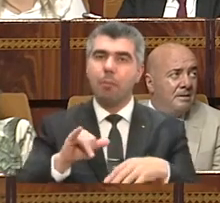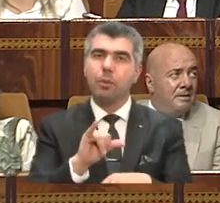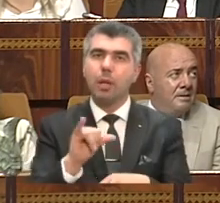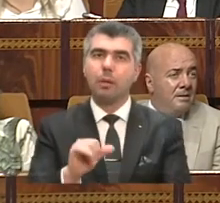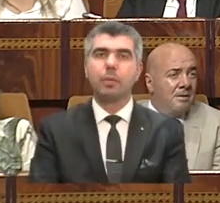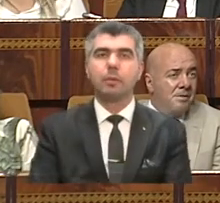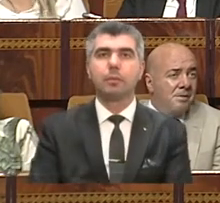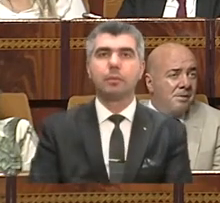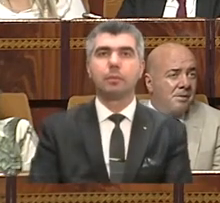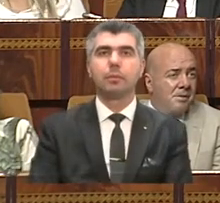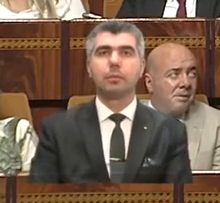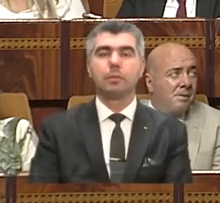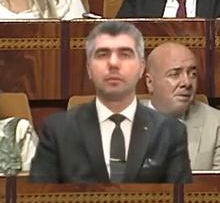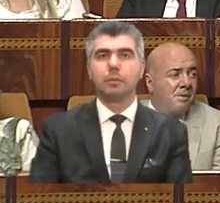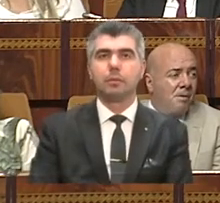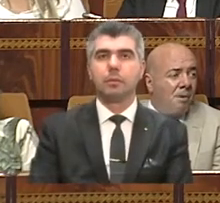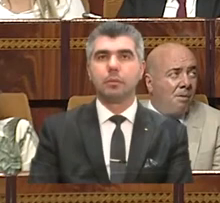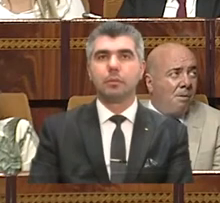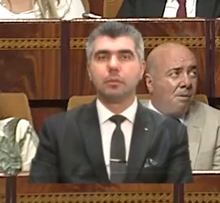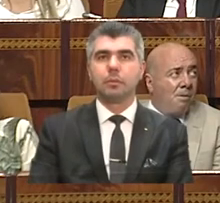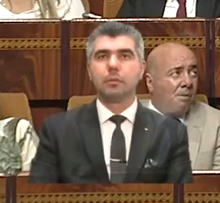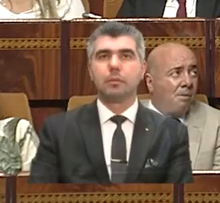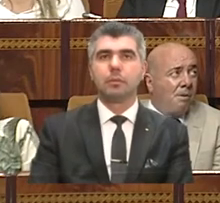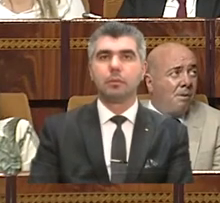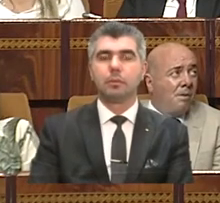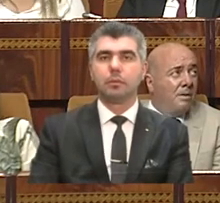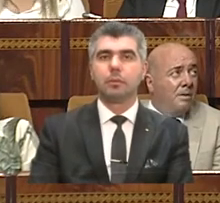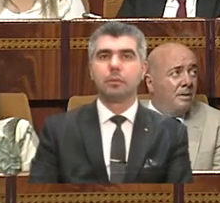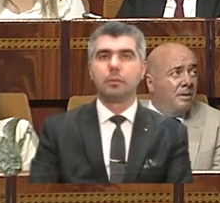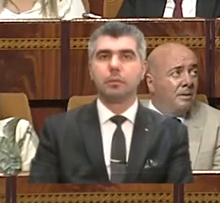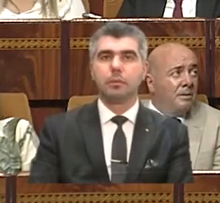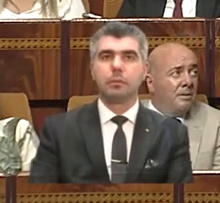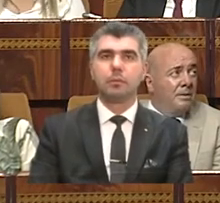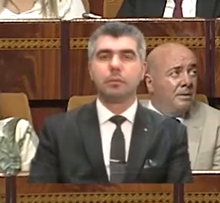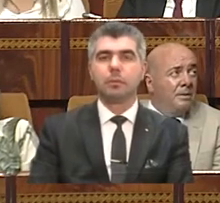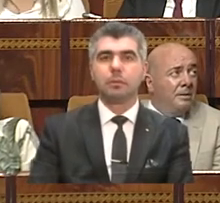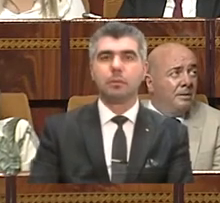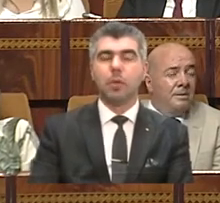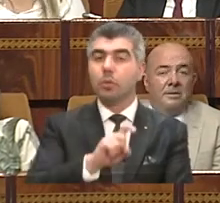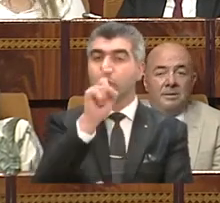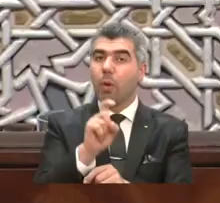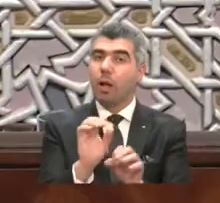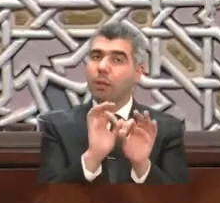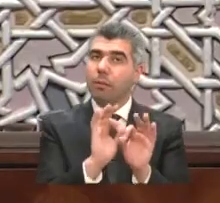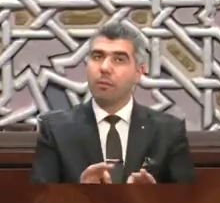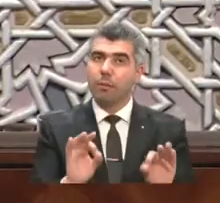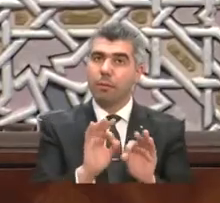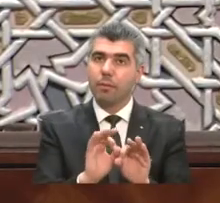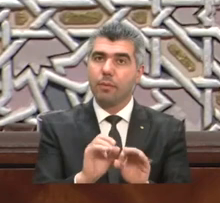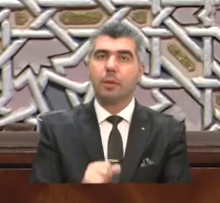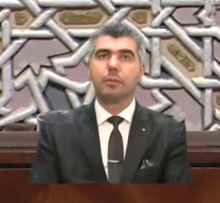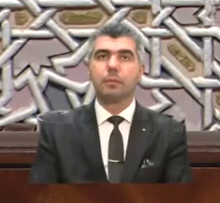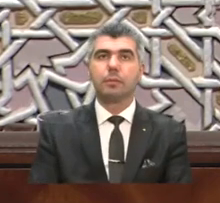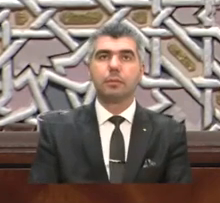القانون واضع السؤال هو اللي يطلب، لما ما طلبوش انت ما واضع السؤال، انت ما واضع السؤال وغطلو حاجه اللي ماشي